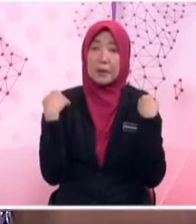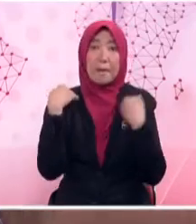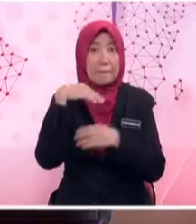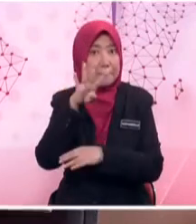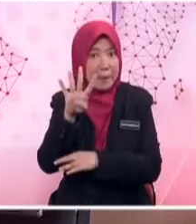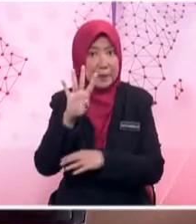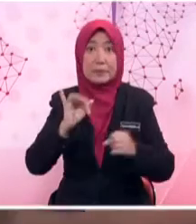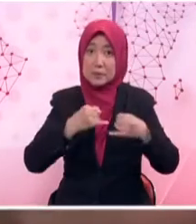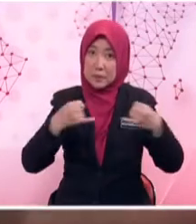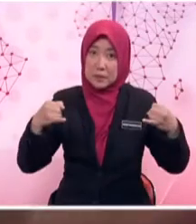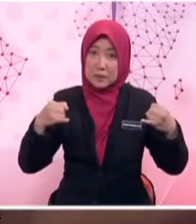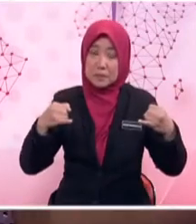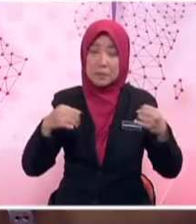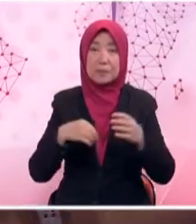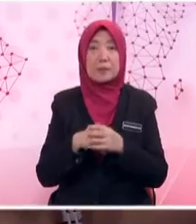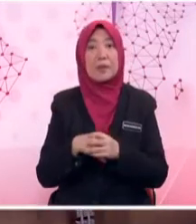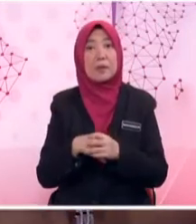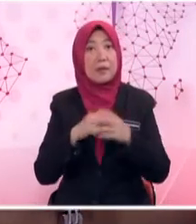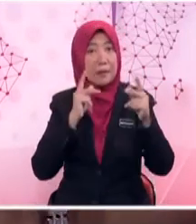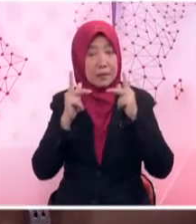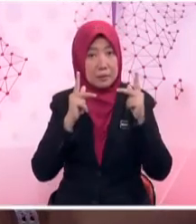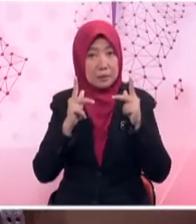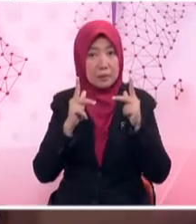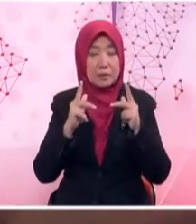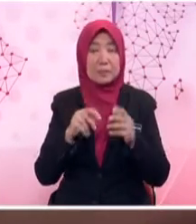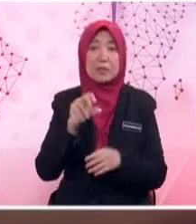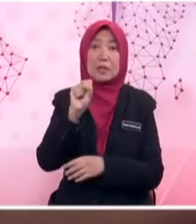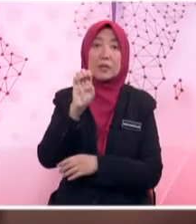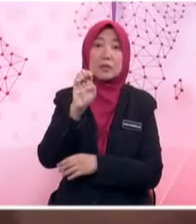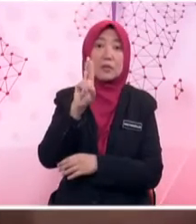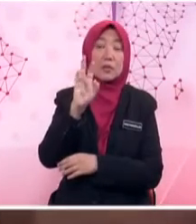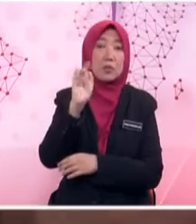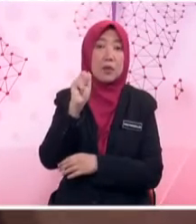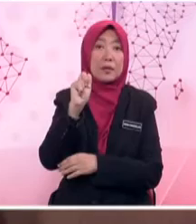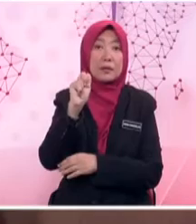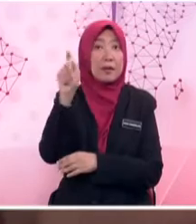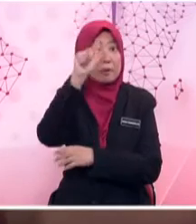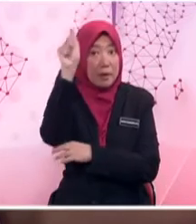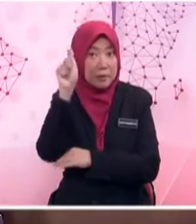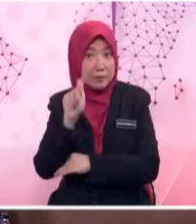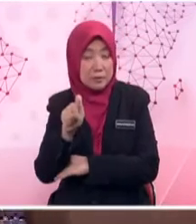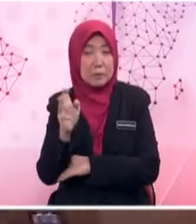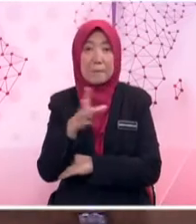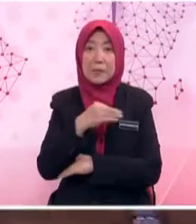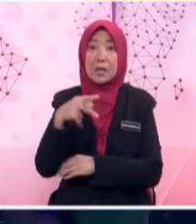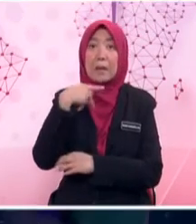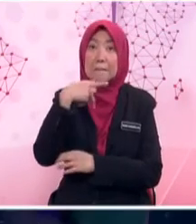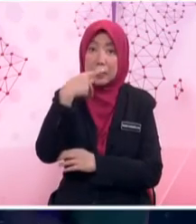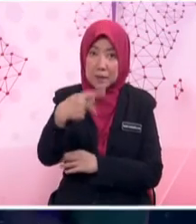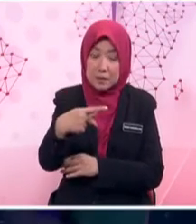ayat seruan, ayat tanya dan ayat perintah. Okey.